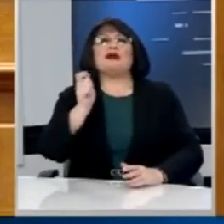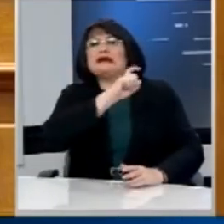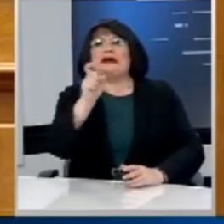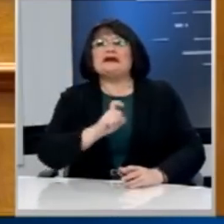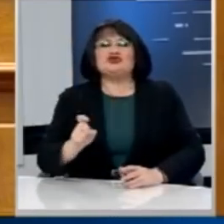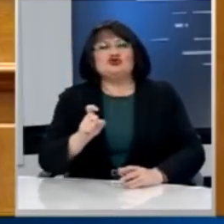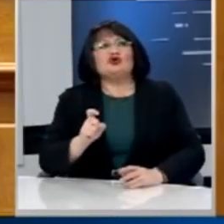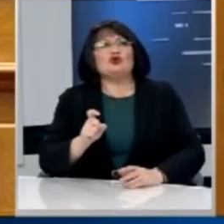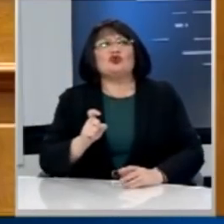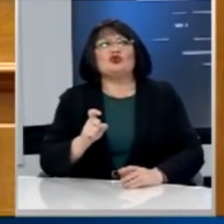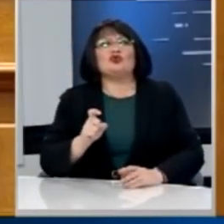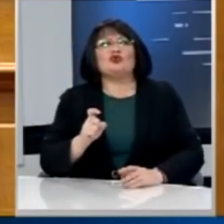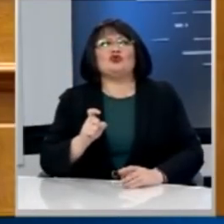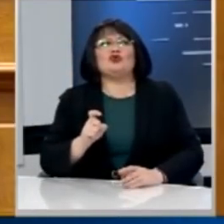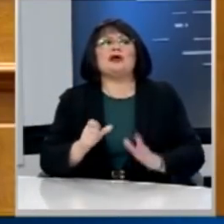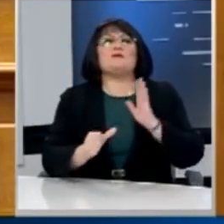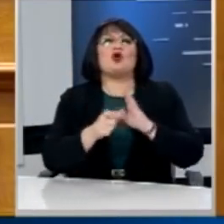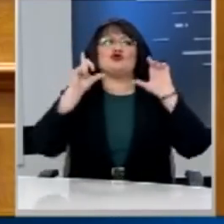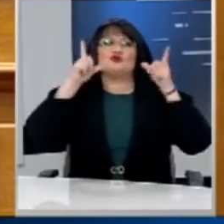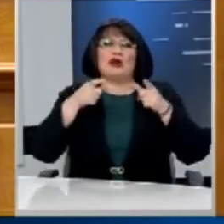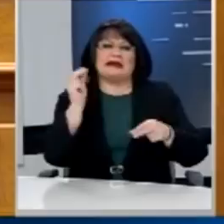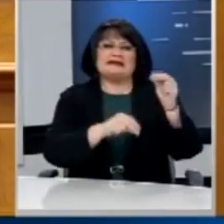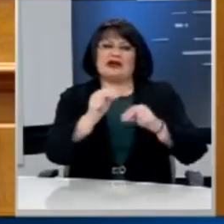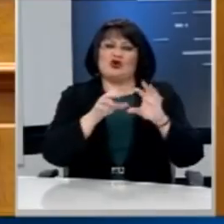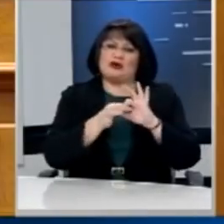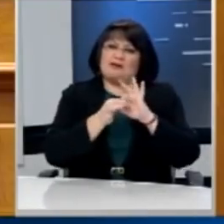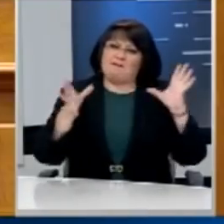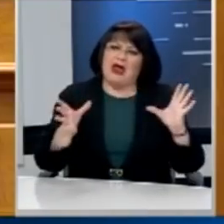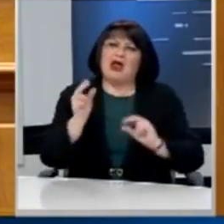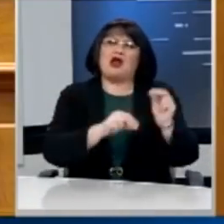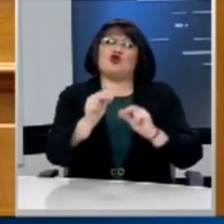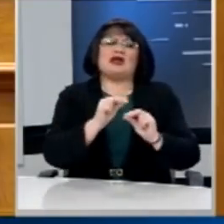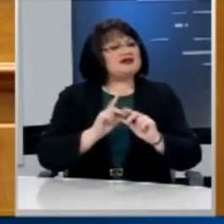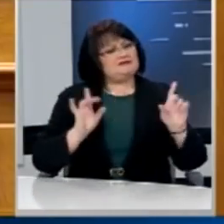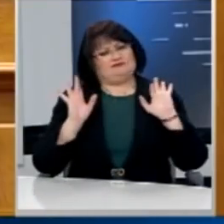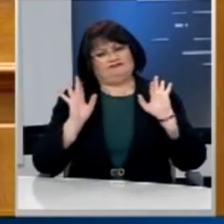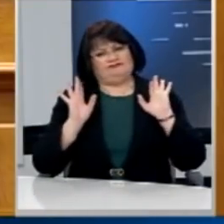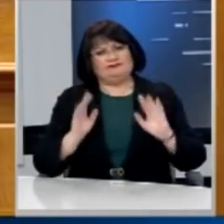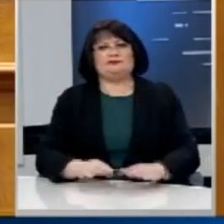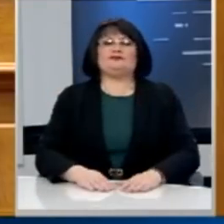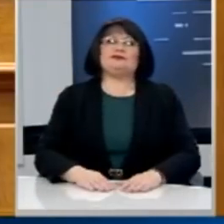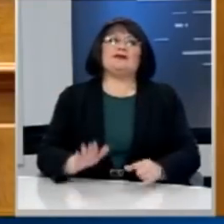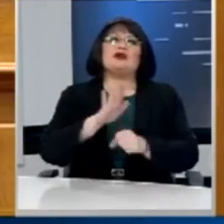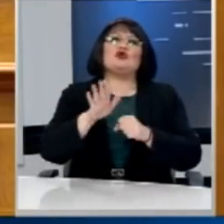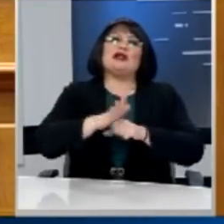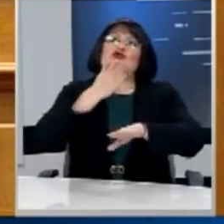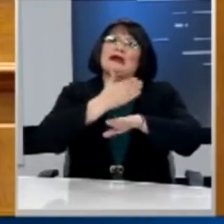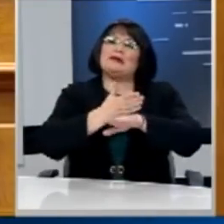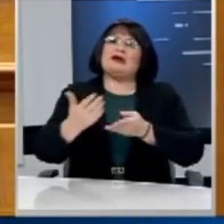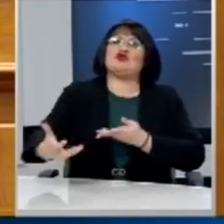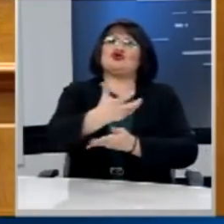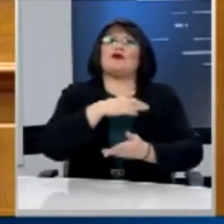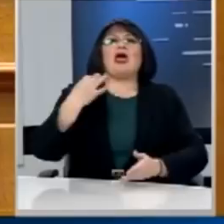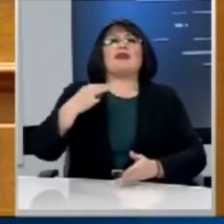αποδεσμεύει την εκλογή του Προέδρου της Δημοκρατίας από τις εκλογές. ενώ καθιερώνει το ελάχιστο εγγυημένο εισόδημα για